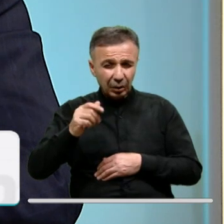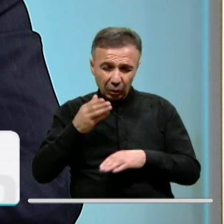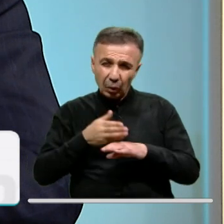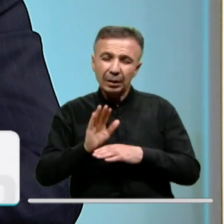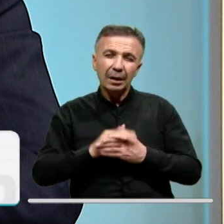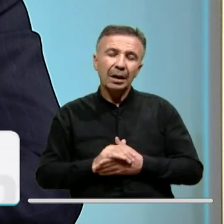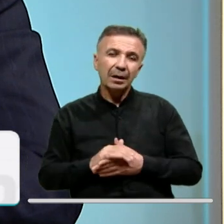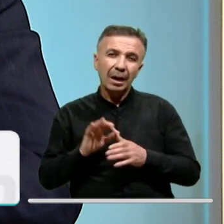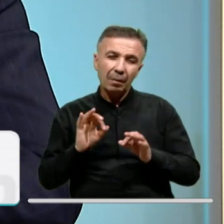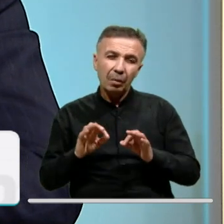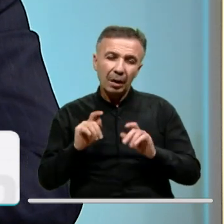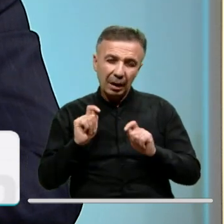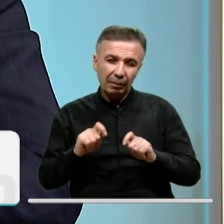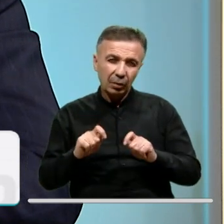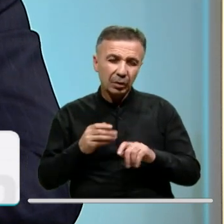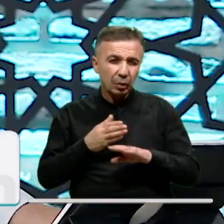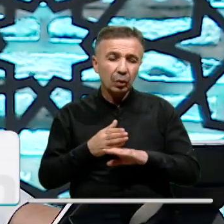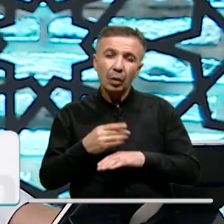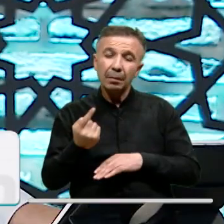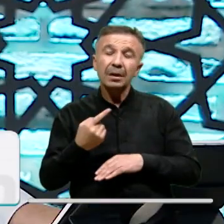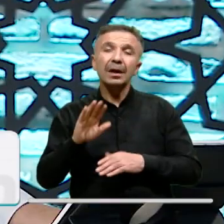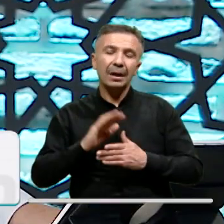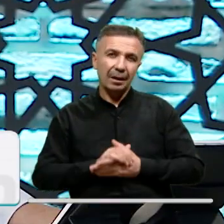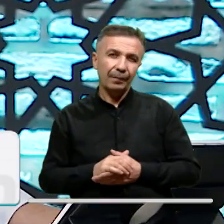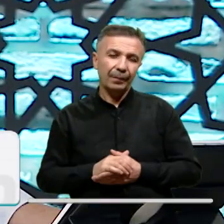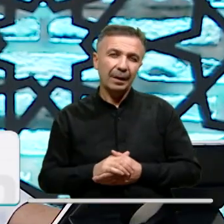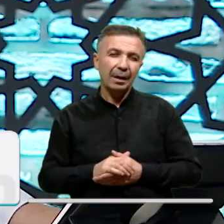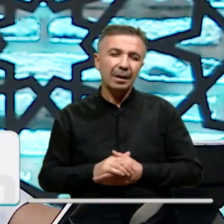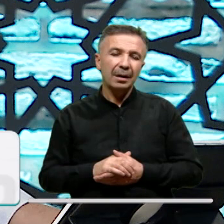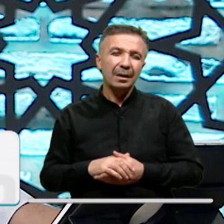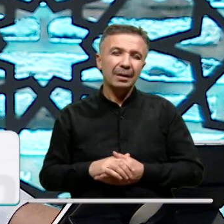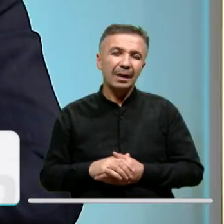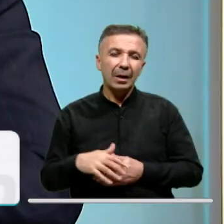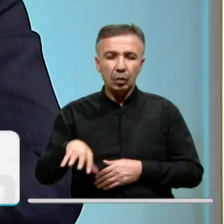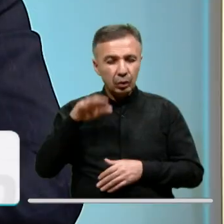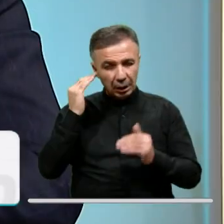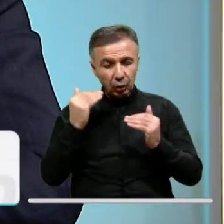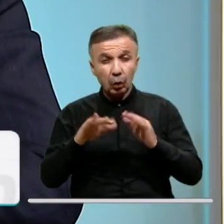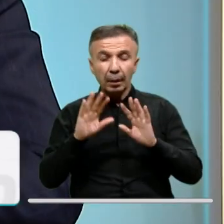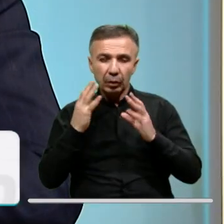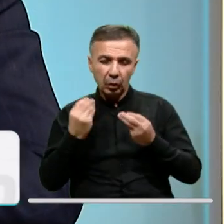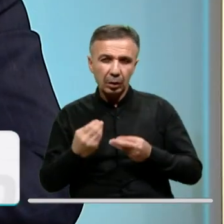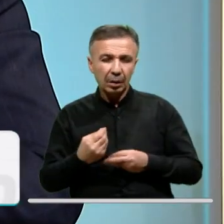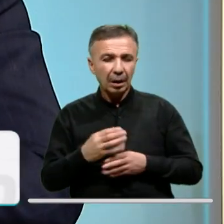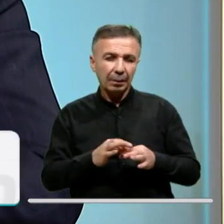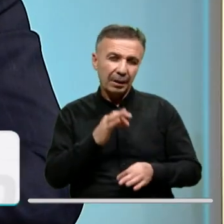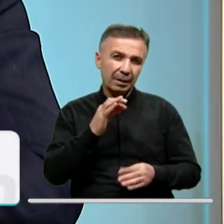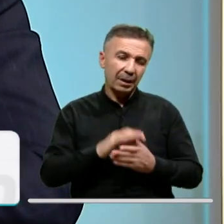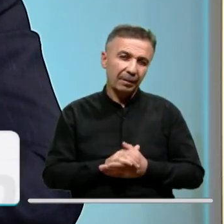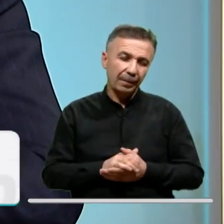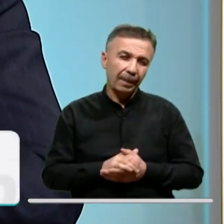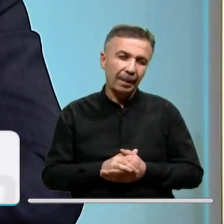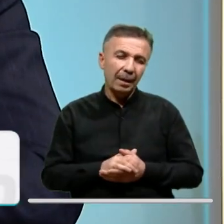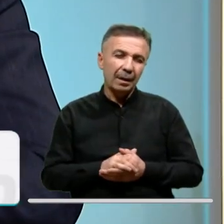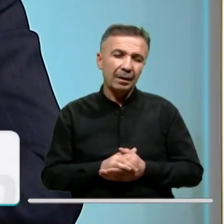böyle yapsa doğru bir şey yapmamış olur yani sünnete aykırı bir şey yapmış olur kalkıp da bir insan E ben daha